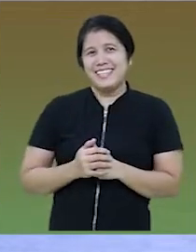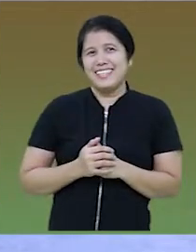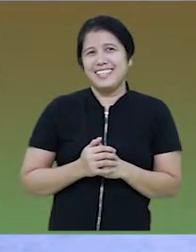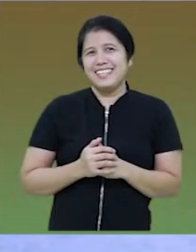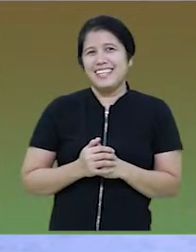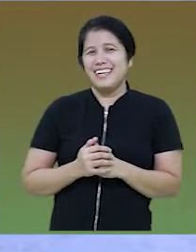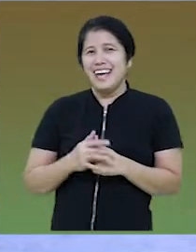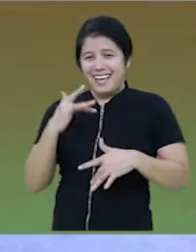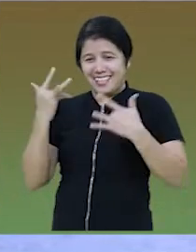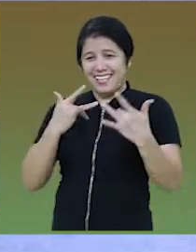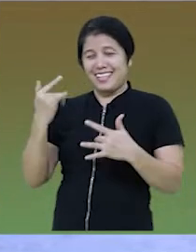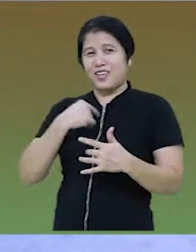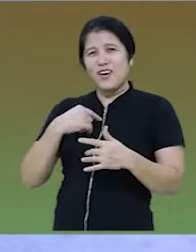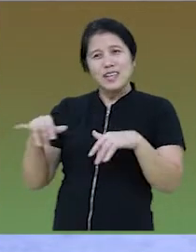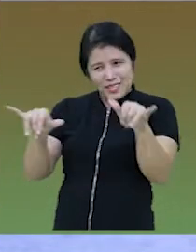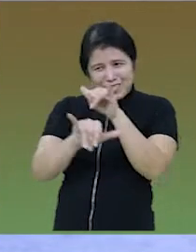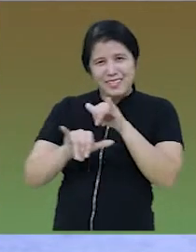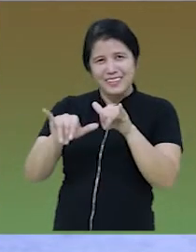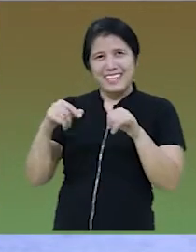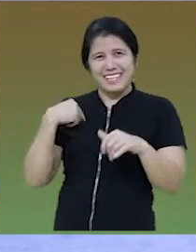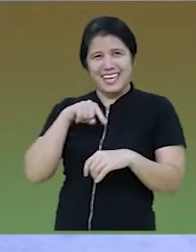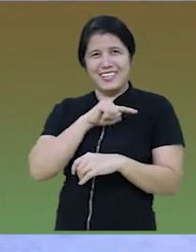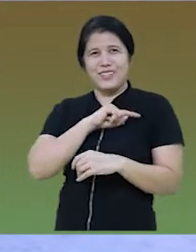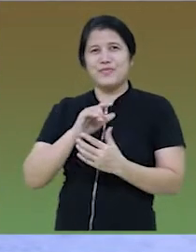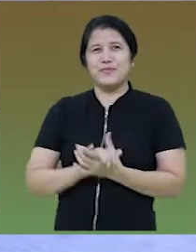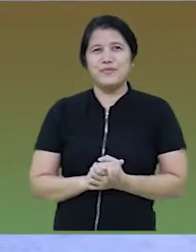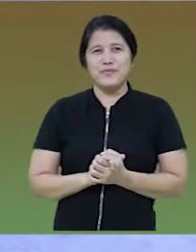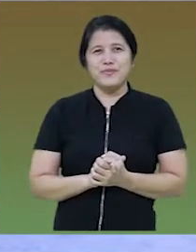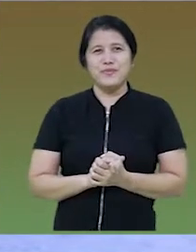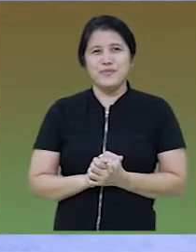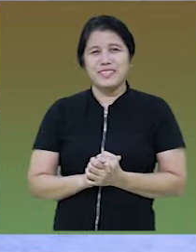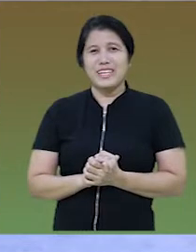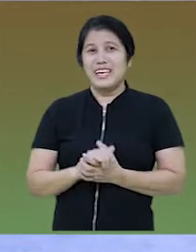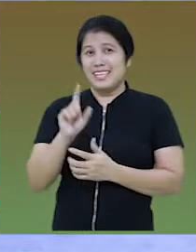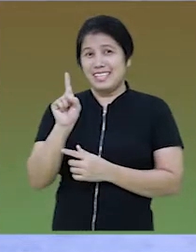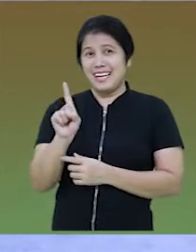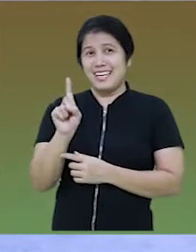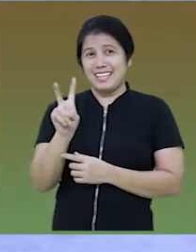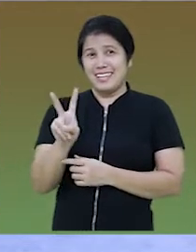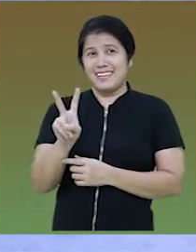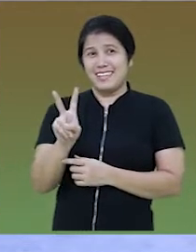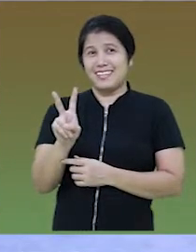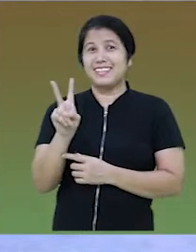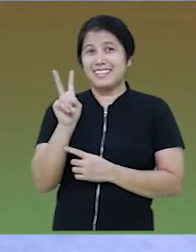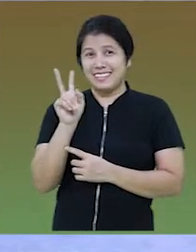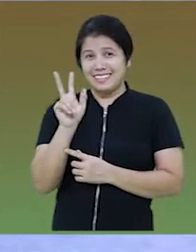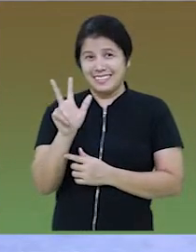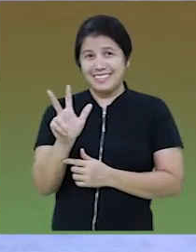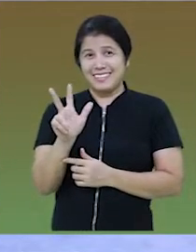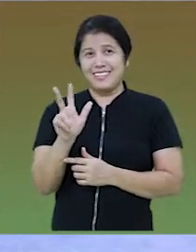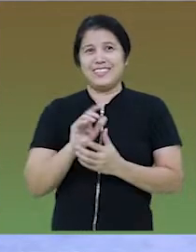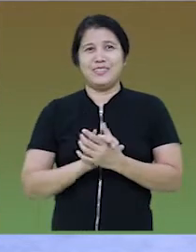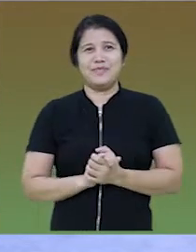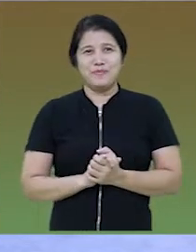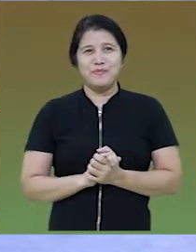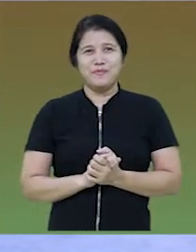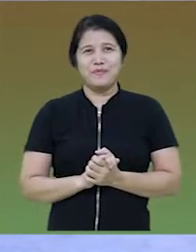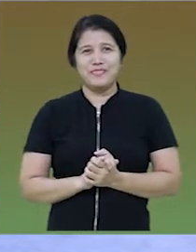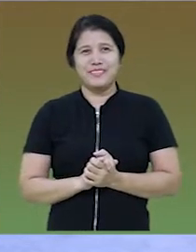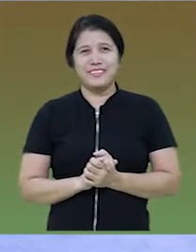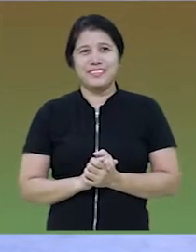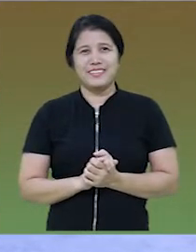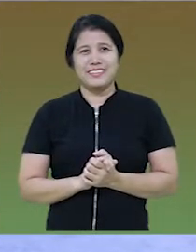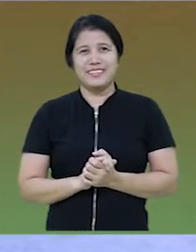yan. Excited na ako. Dapat sabay tayo, Ate Shen, ha? Isa, dalawa,